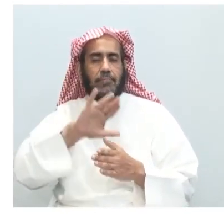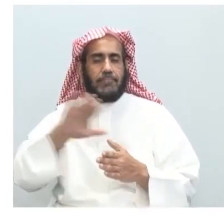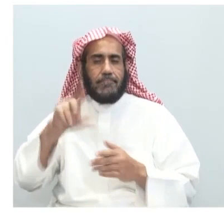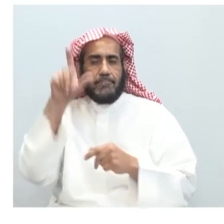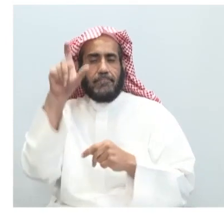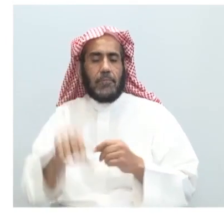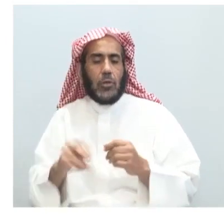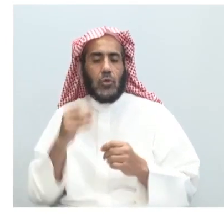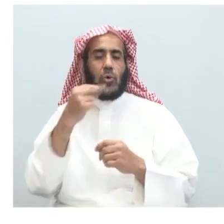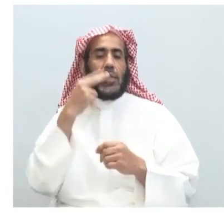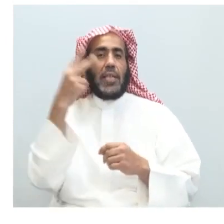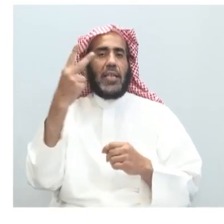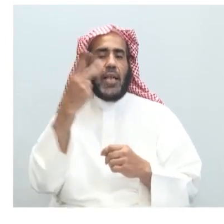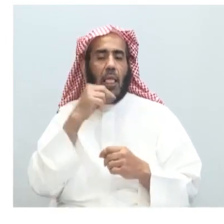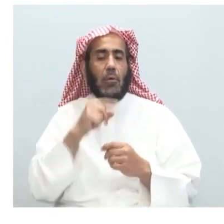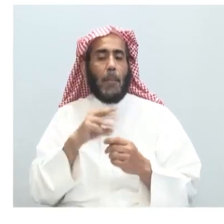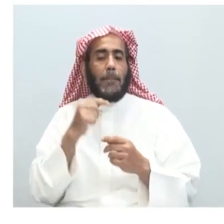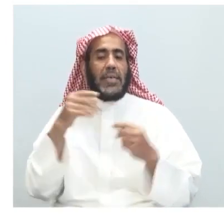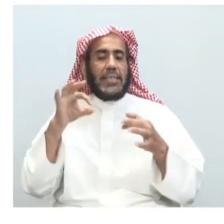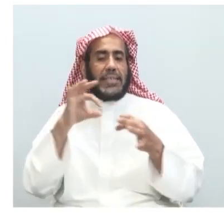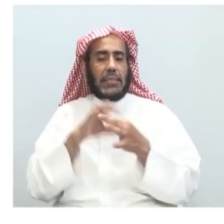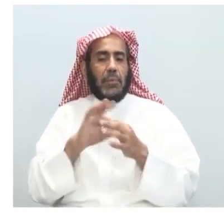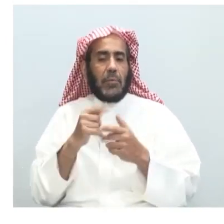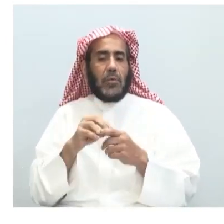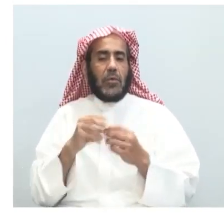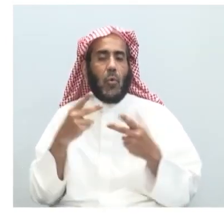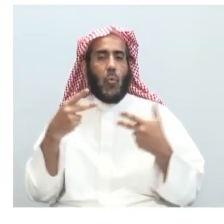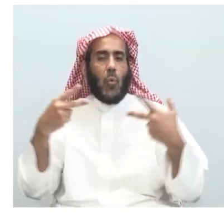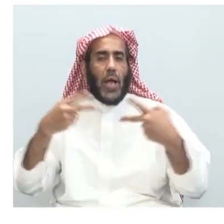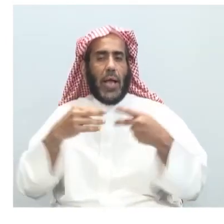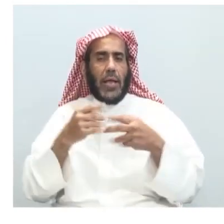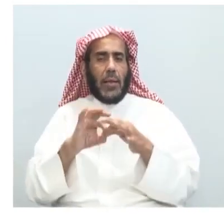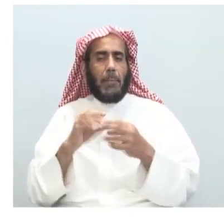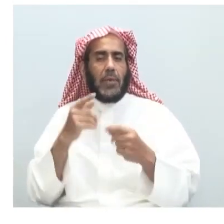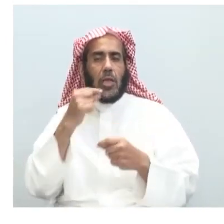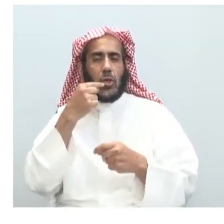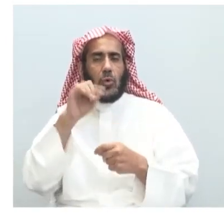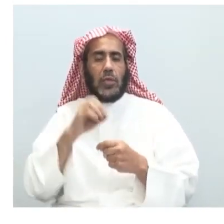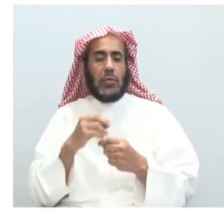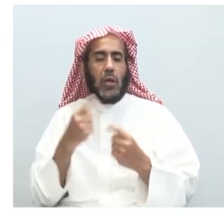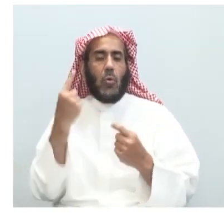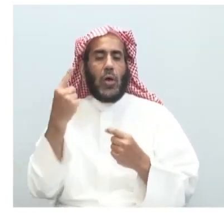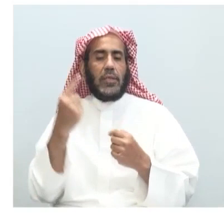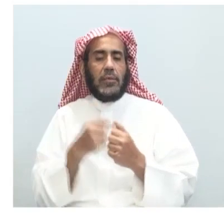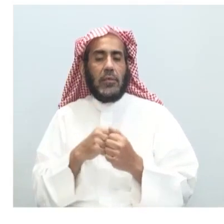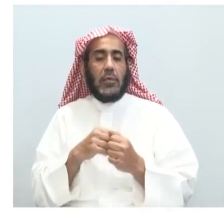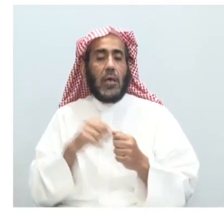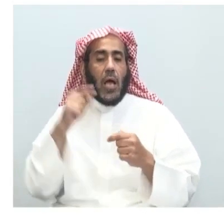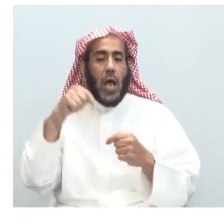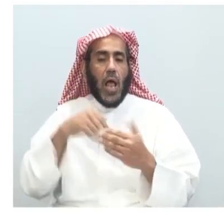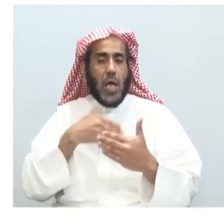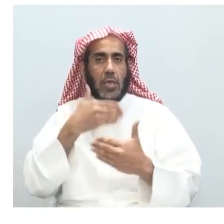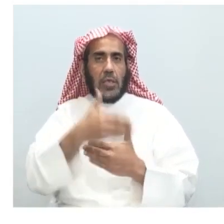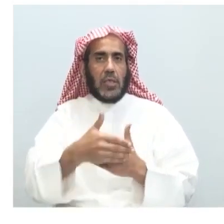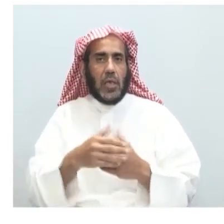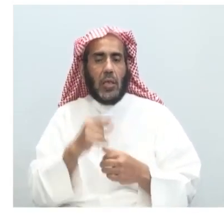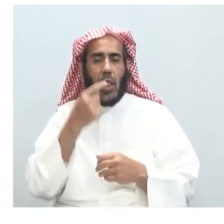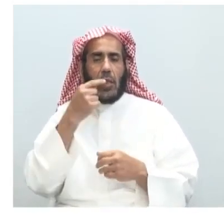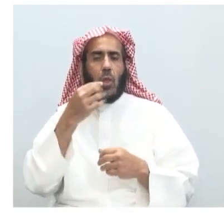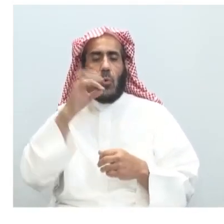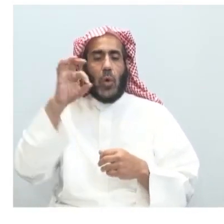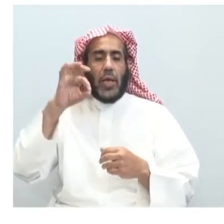السكريات الثنائيه عباره عن ارتباط بين نوعين من السكريات الاحاديه الان سننتقل الى